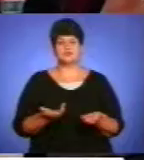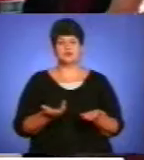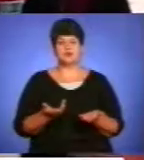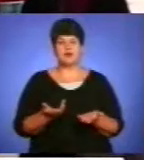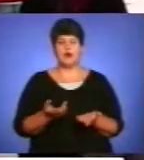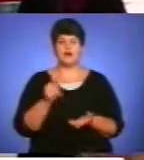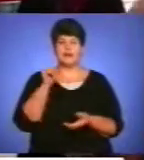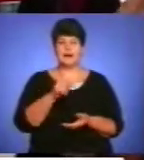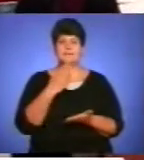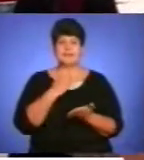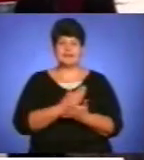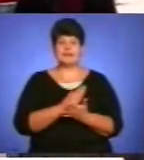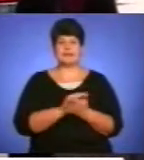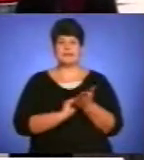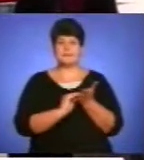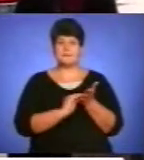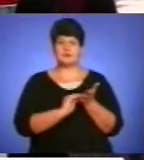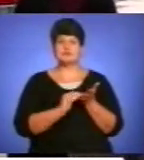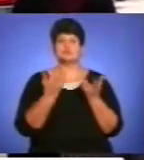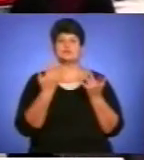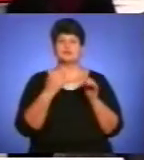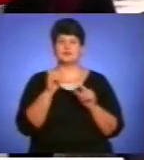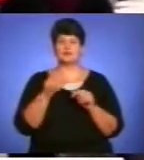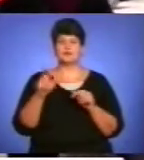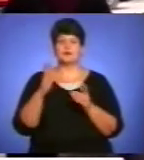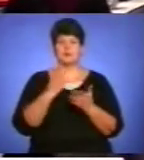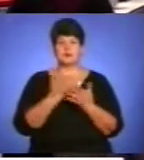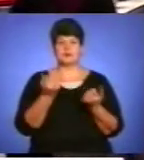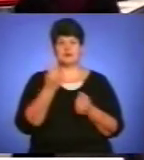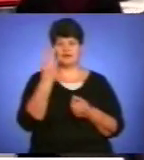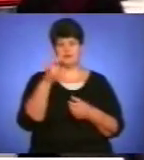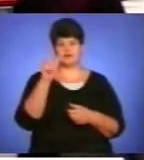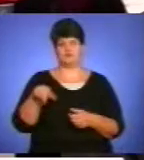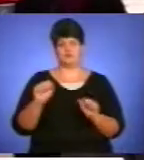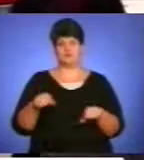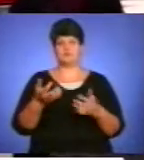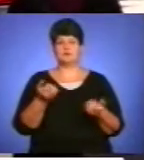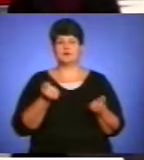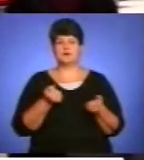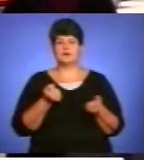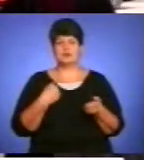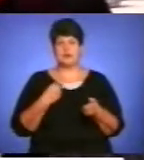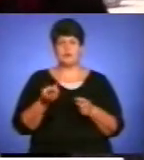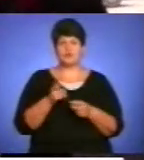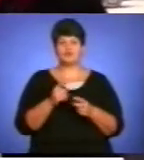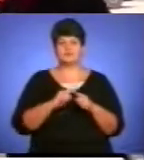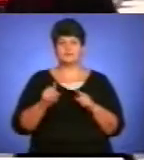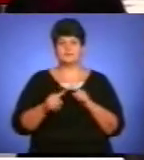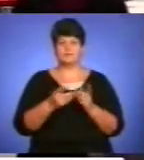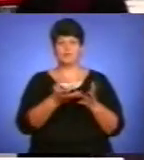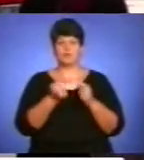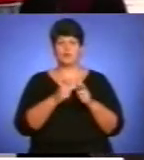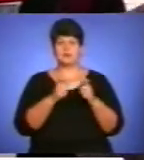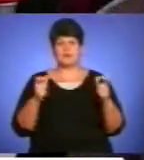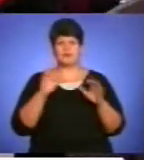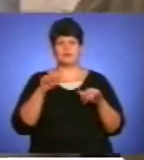там є обозначено, скільки чоловік він має брати. Два чоловіки. Що, а я приходжу скоріше, джу білет і йду на ринок,